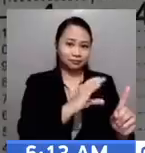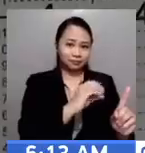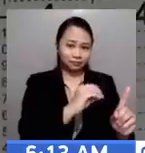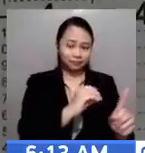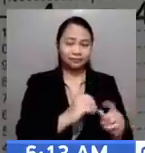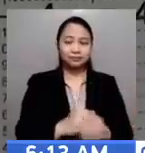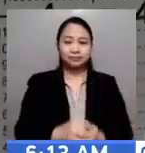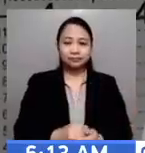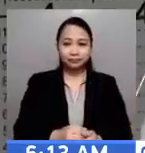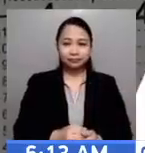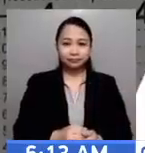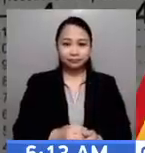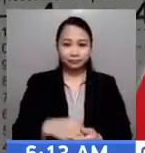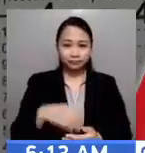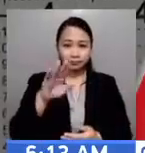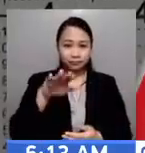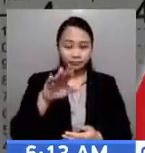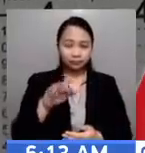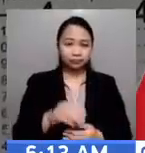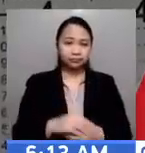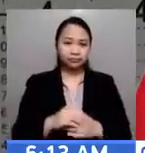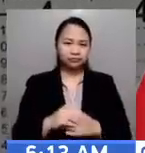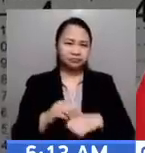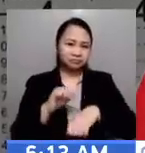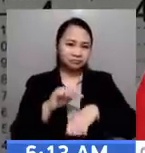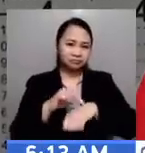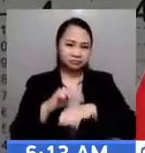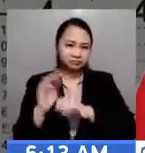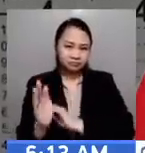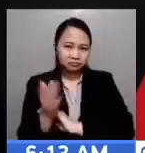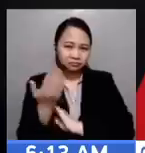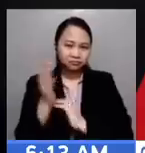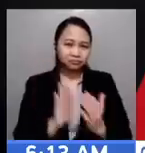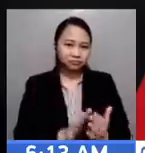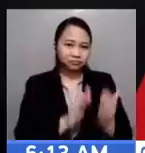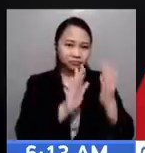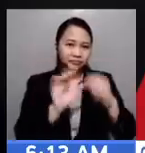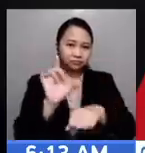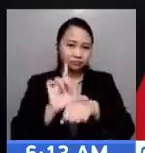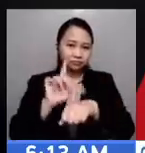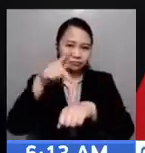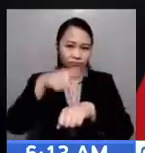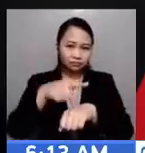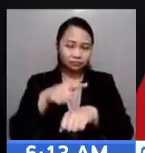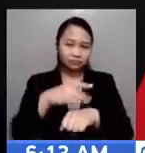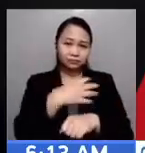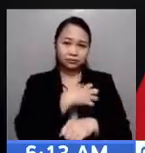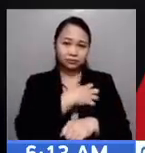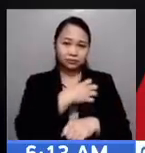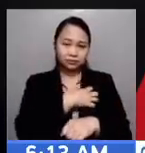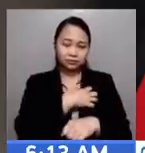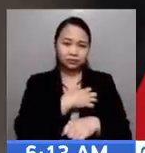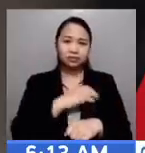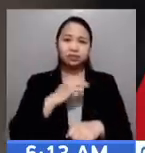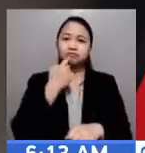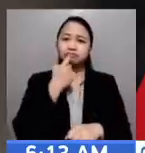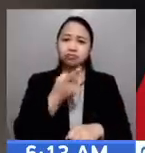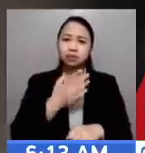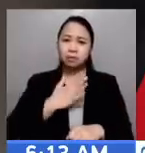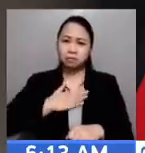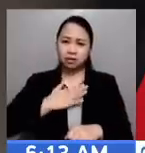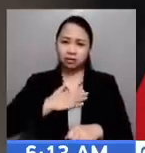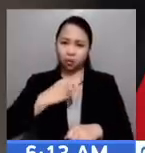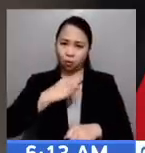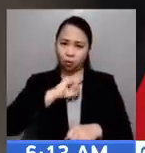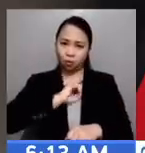Mag-alauna ng madaling araw nang humarap sa tanggapan ng Las Piñas City Police ang lalaking ito. Siya raw ang may-ari ng sasakyang inabandona sa C5